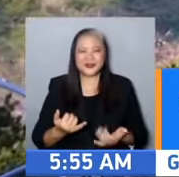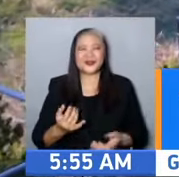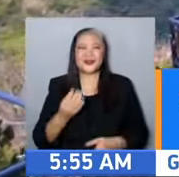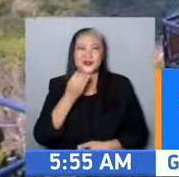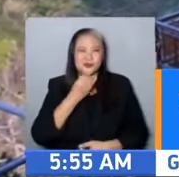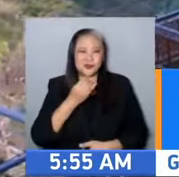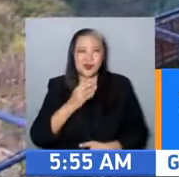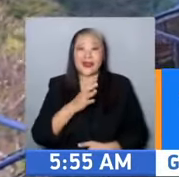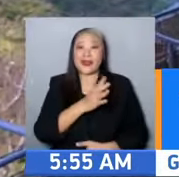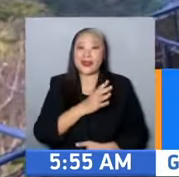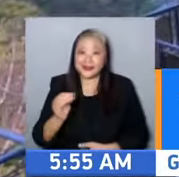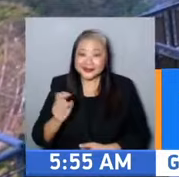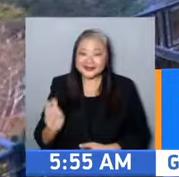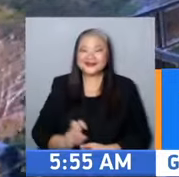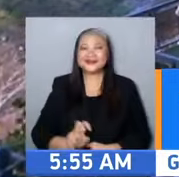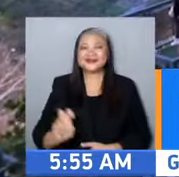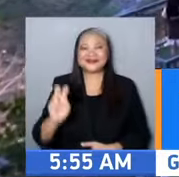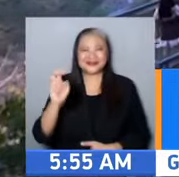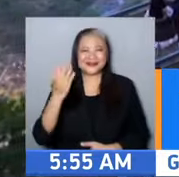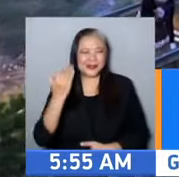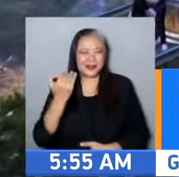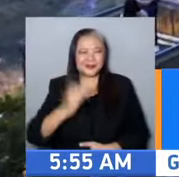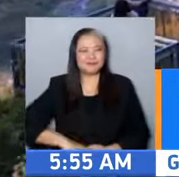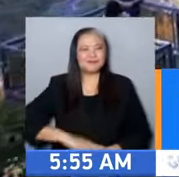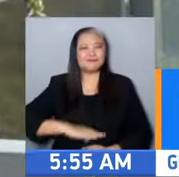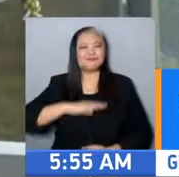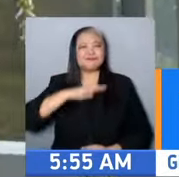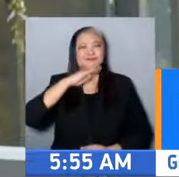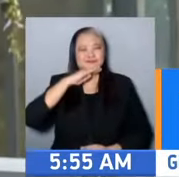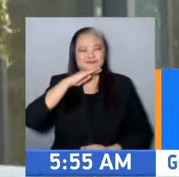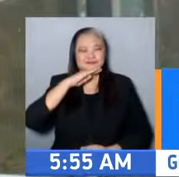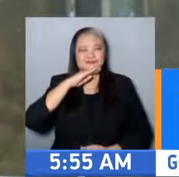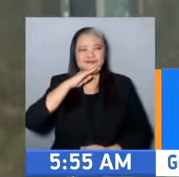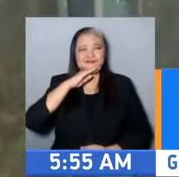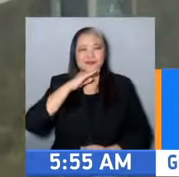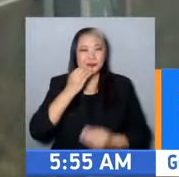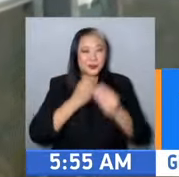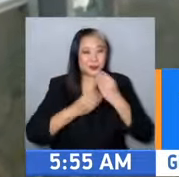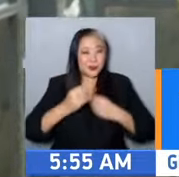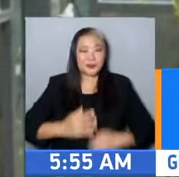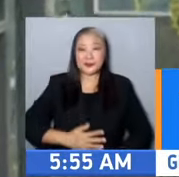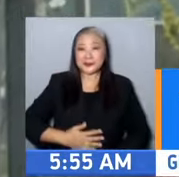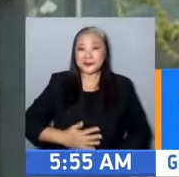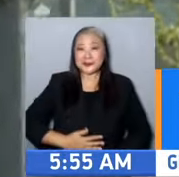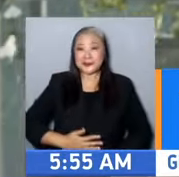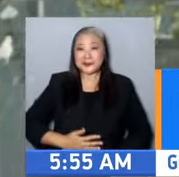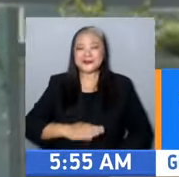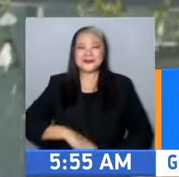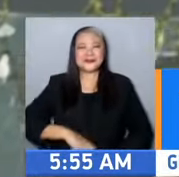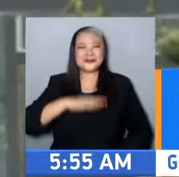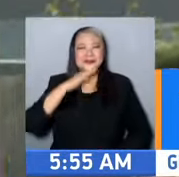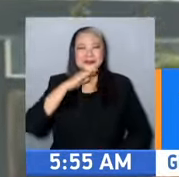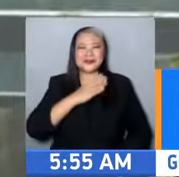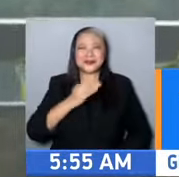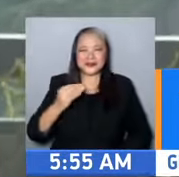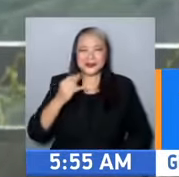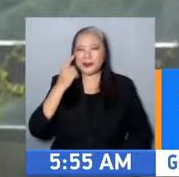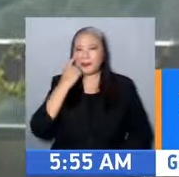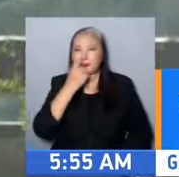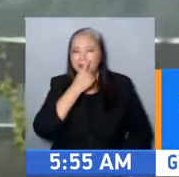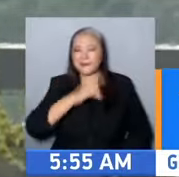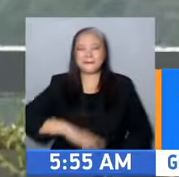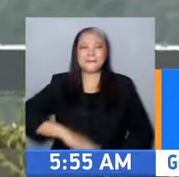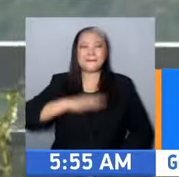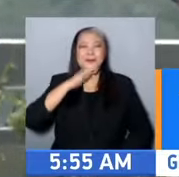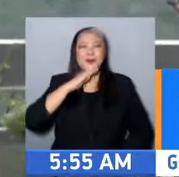dahil siguradong bubusugin namin kayo. Yung inyong mga tiyan, at syempre, yung inyong mga mata dahil eto